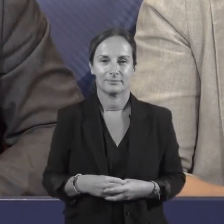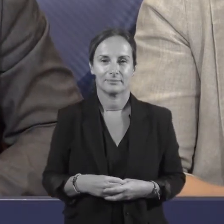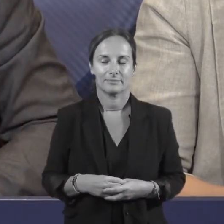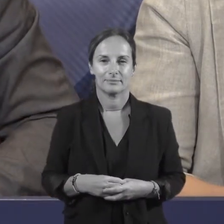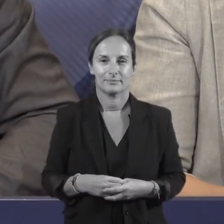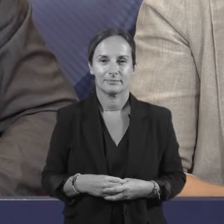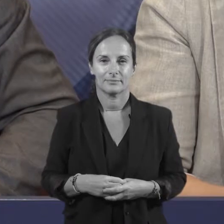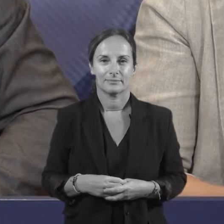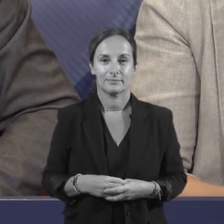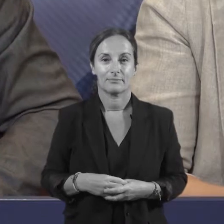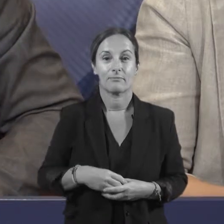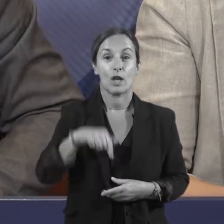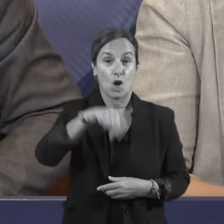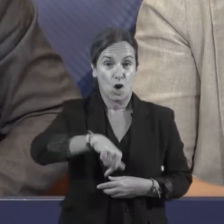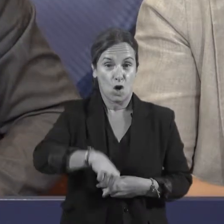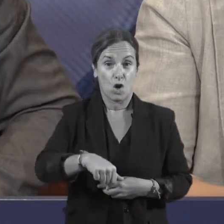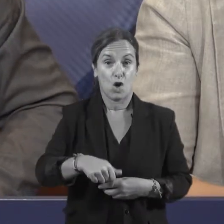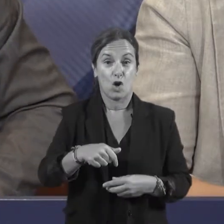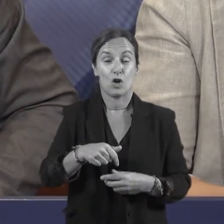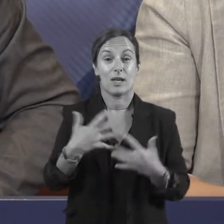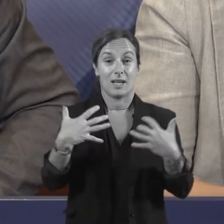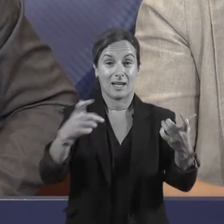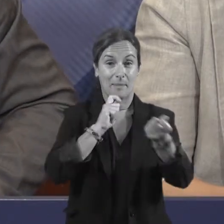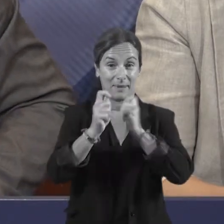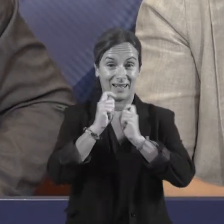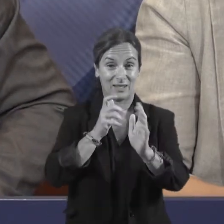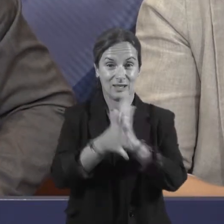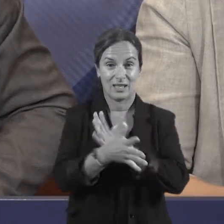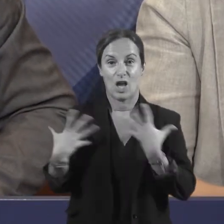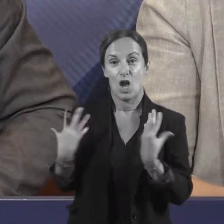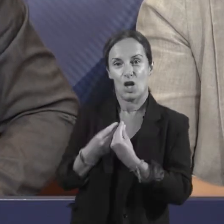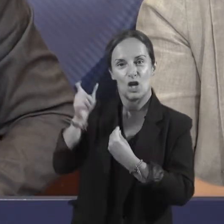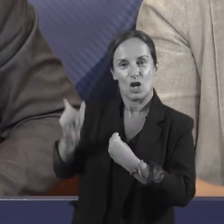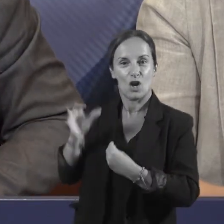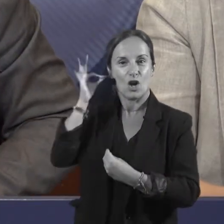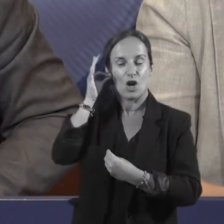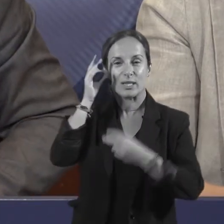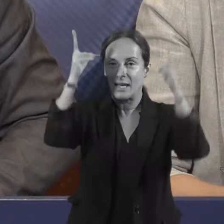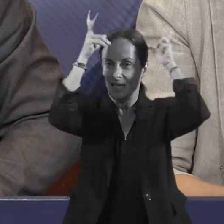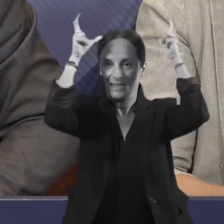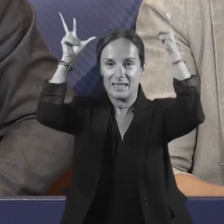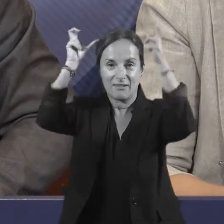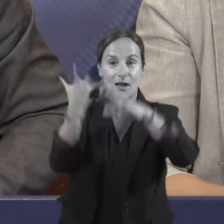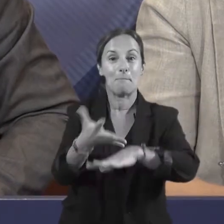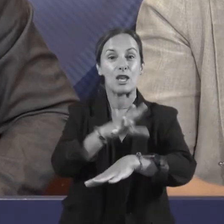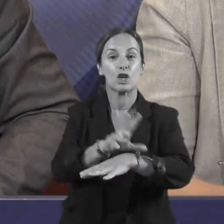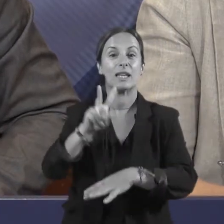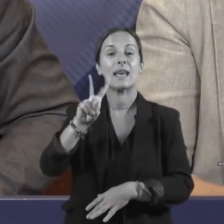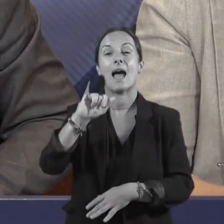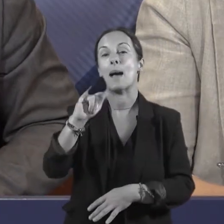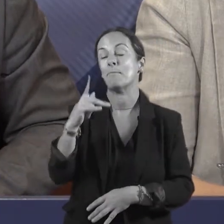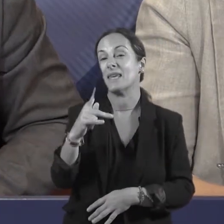Avui, en aquesta roda de premsa, que vull agrair, ens acompanya la xef mallorquina Vicky Pulgarín, que serà la nostra